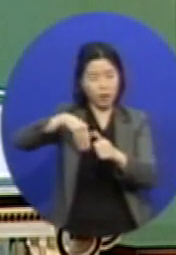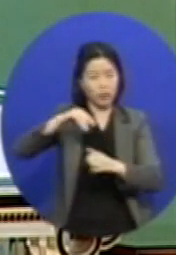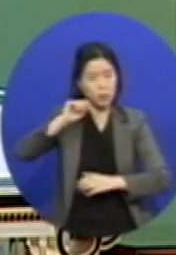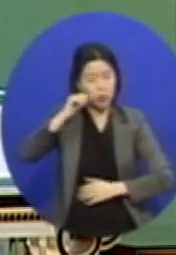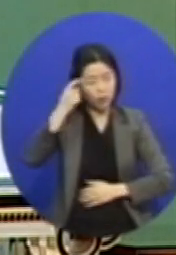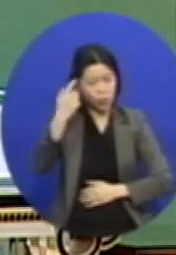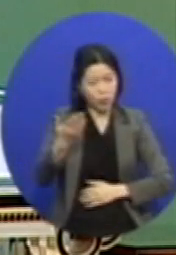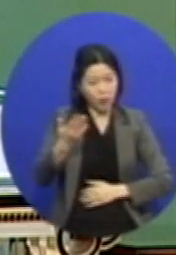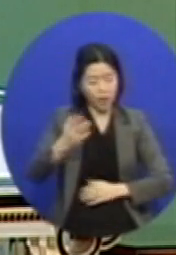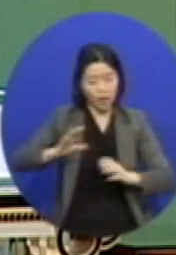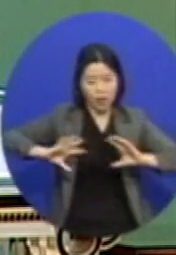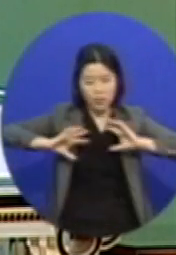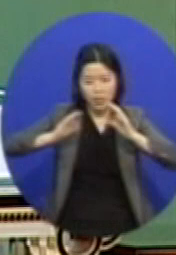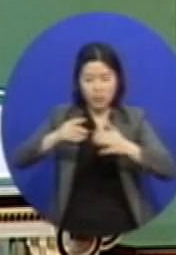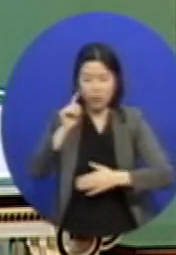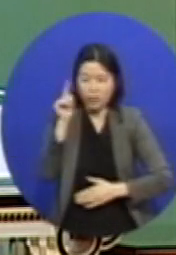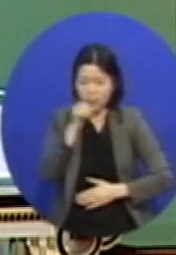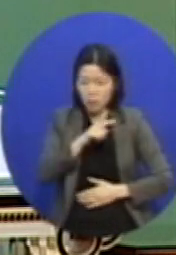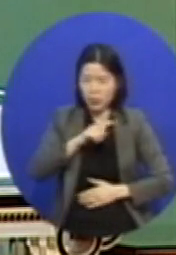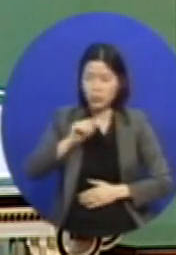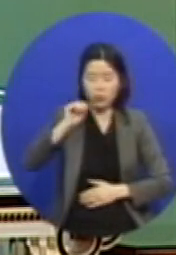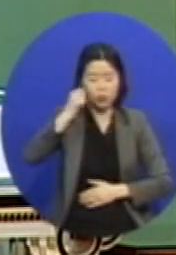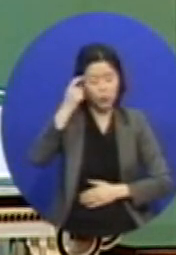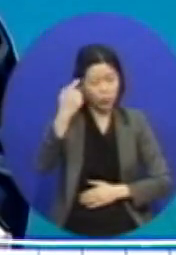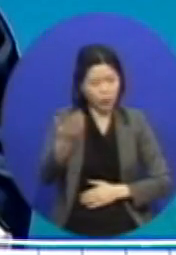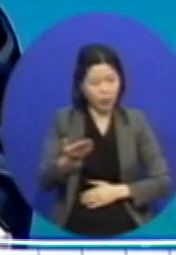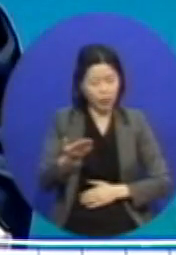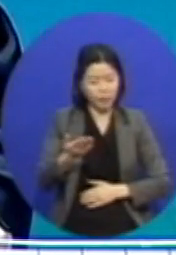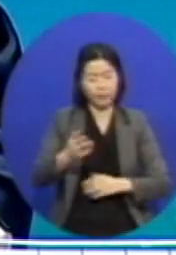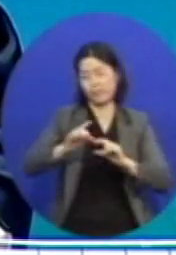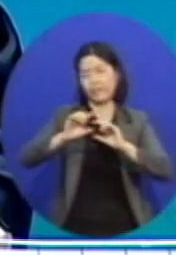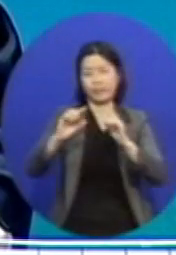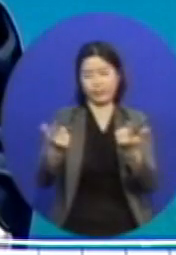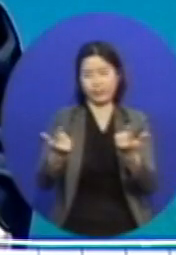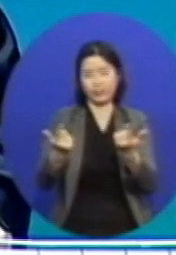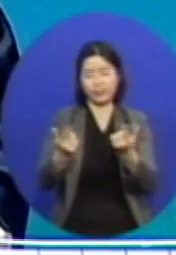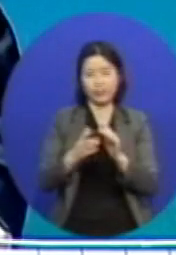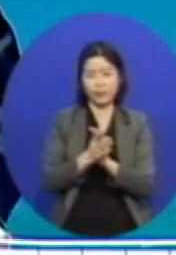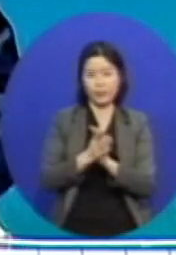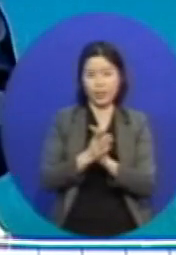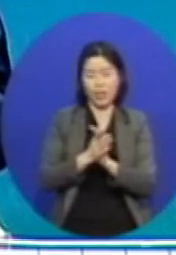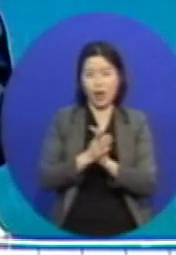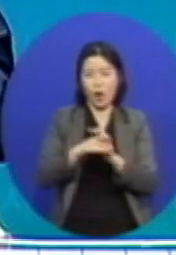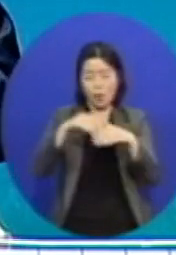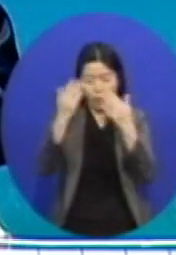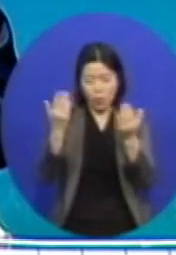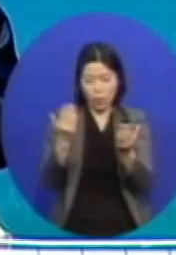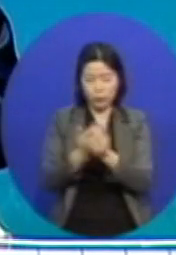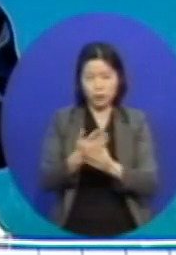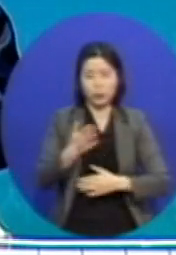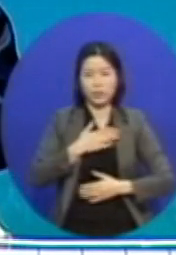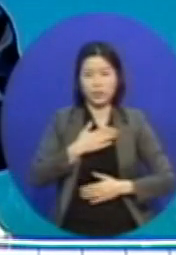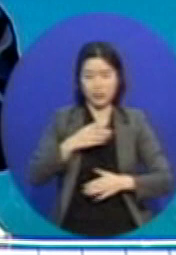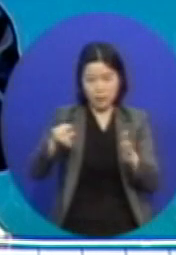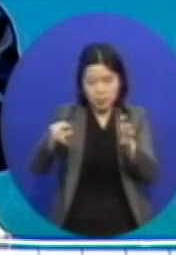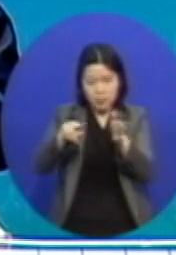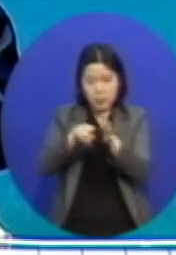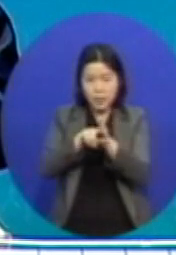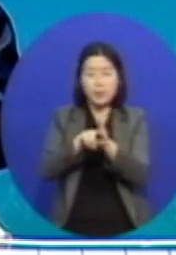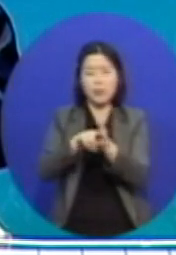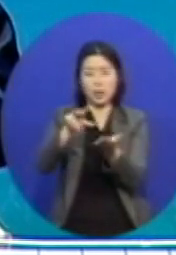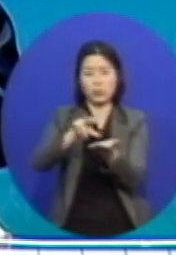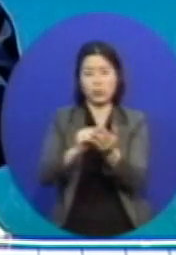세상이 너무 아 캐서 그런가 그렇지가 않습니다 전적으로 여러분의 믿으며 문제가 생겼기